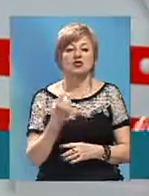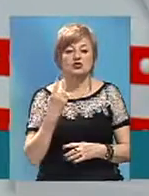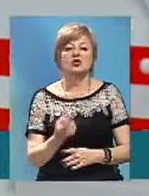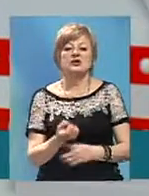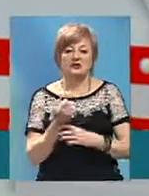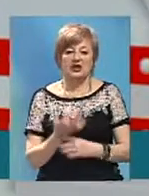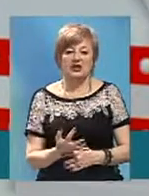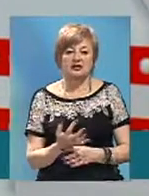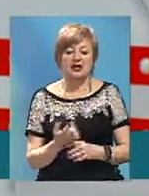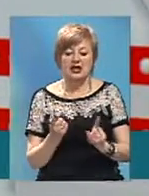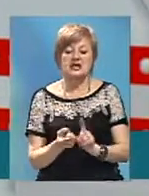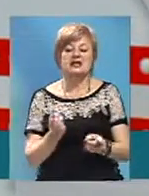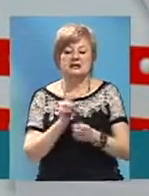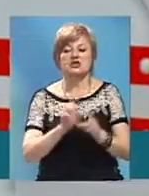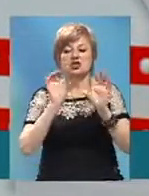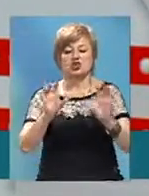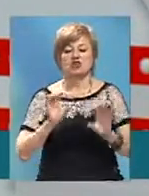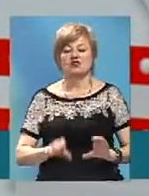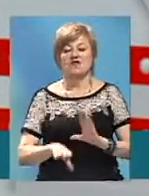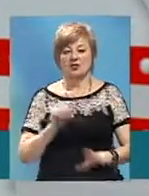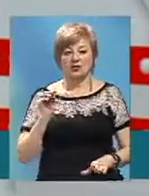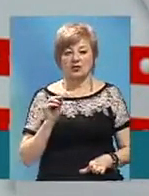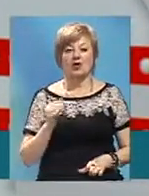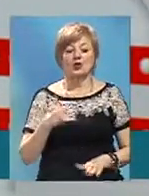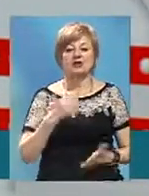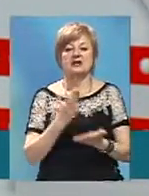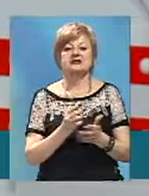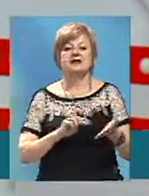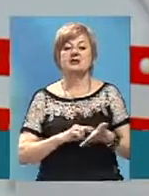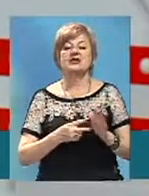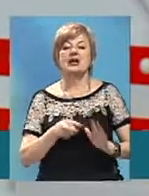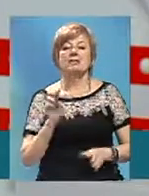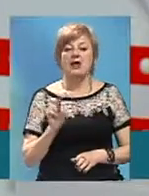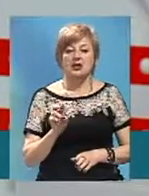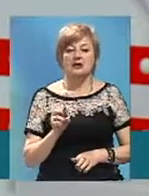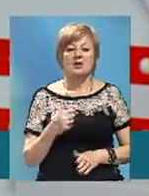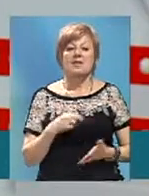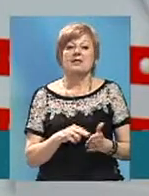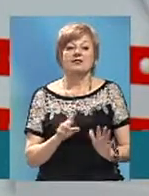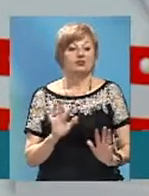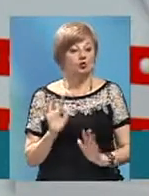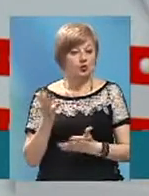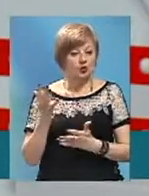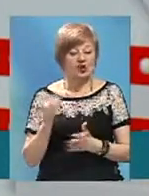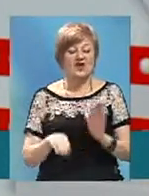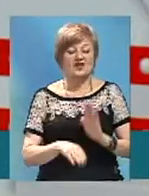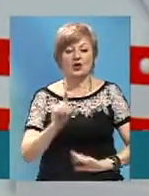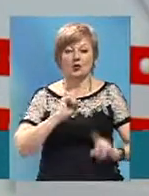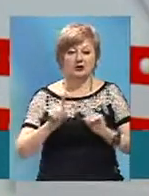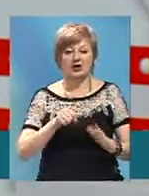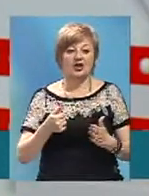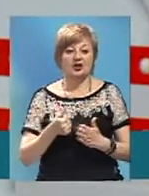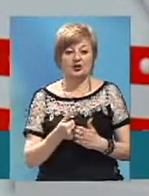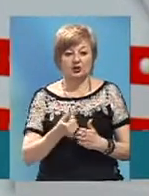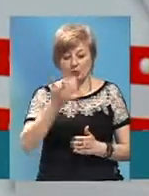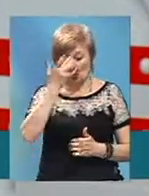вимогою зміни виборчого законодавства. І тому у нас є план «Б». Ми плануємо у випадку, якщо Верховна Рада до